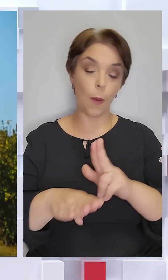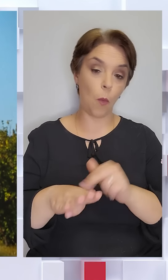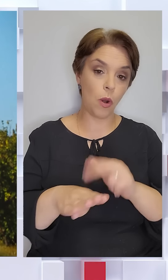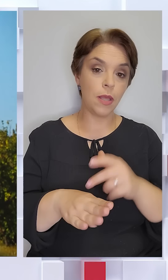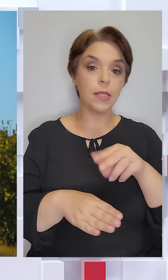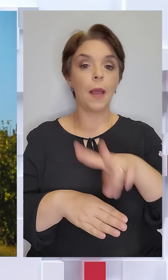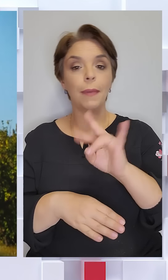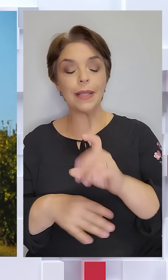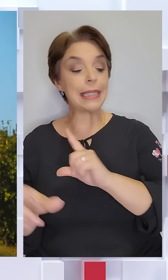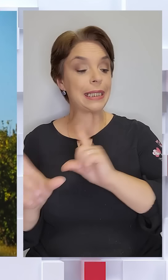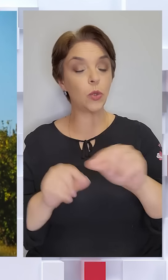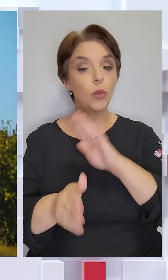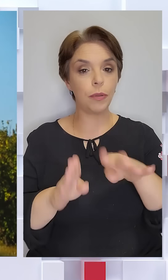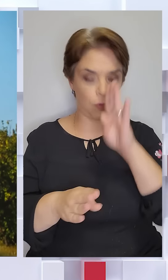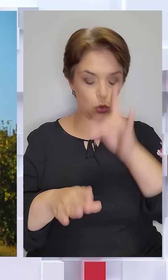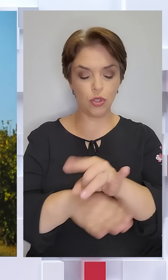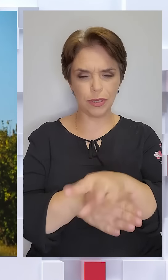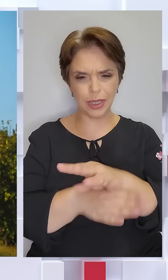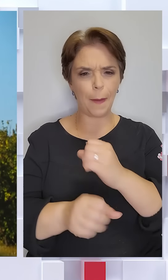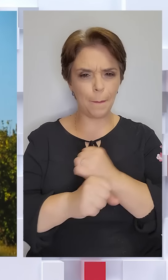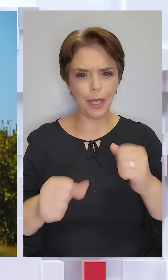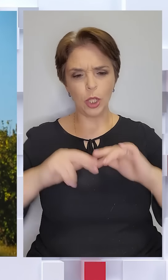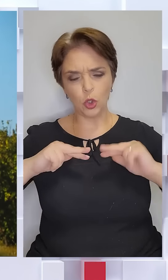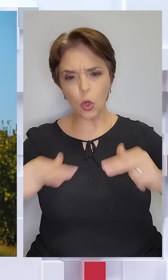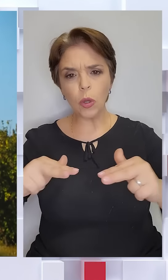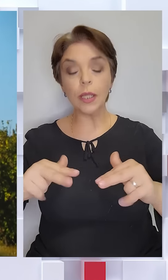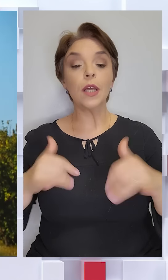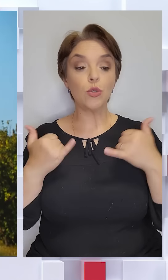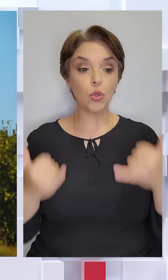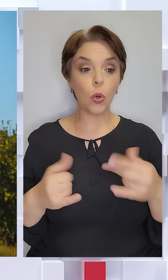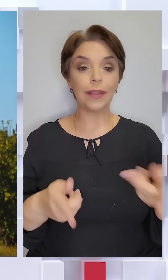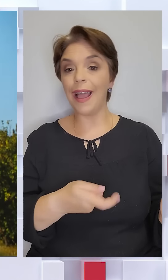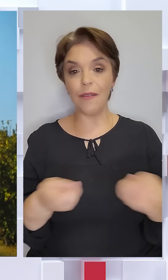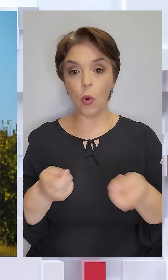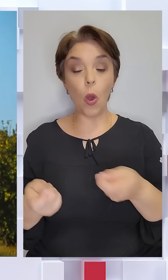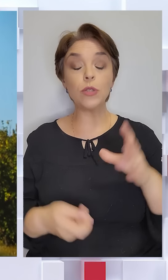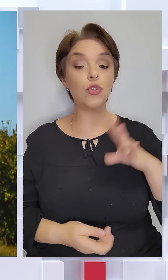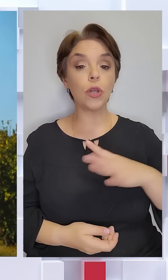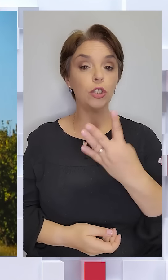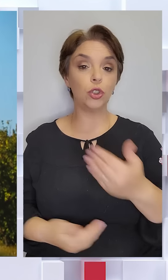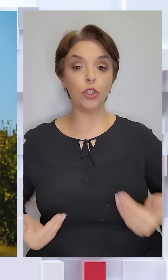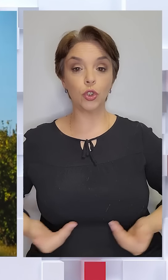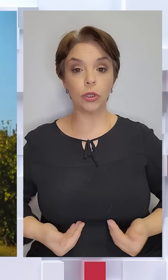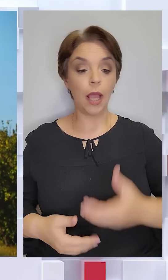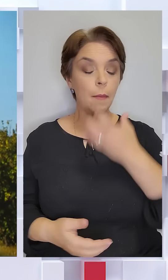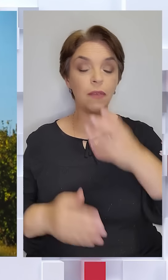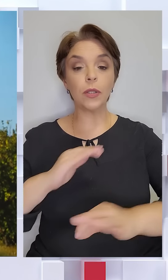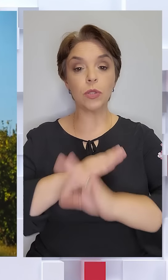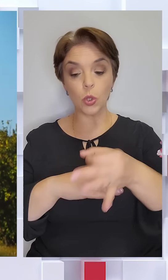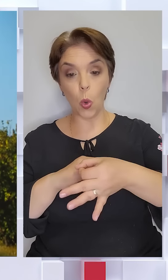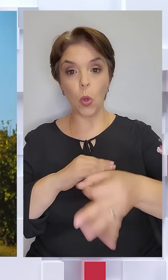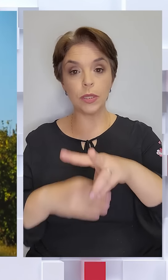поліціянти, надзвичайники їдуть під ворожі снаряди, міни, дрони. Сьогодні на евакуацію чекали четверо жителів